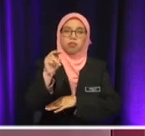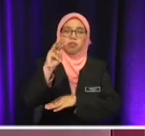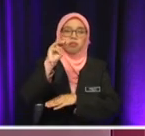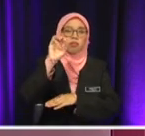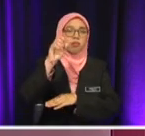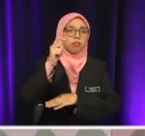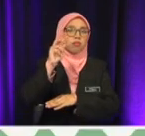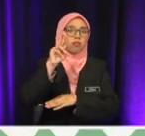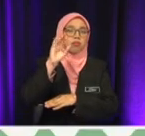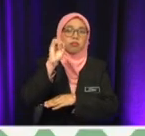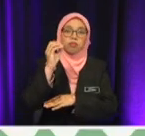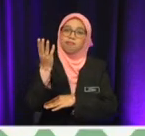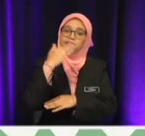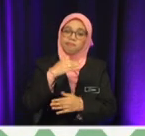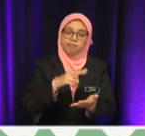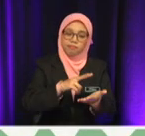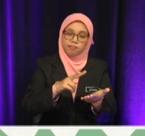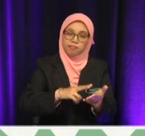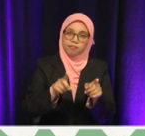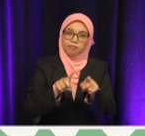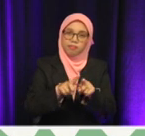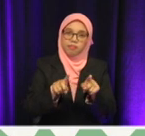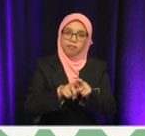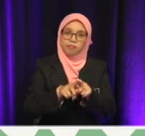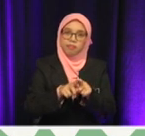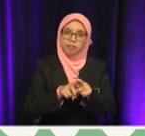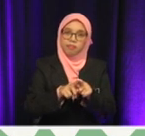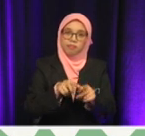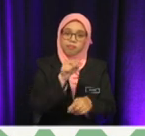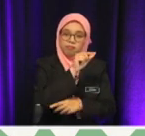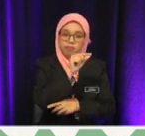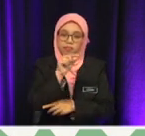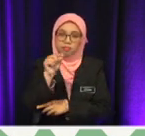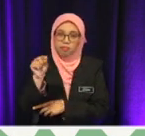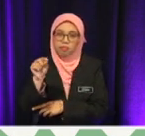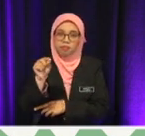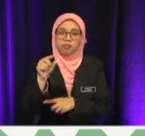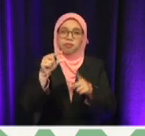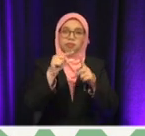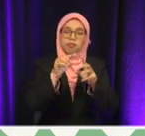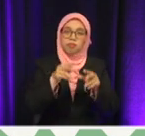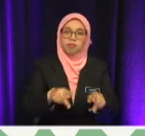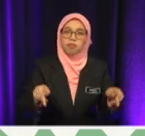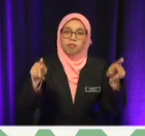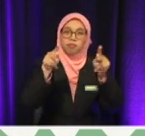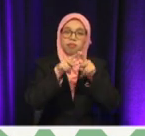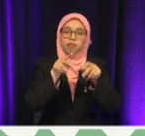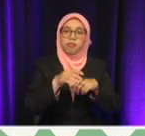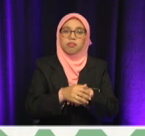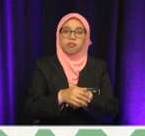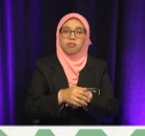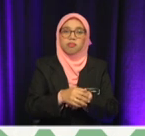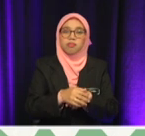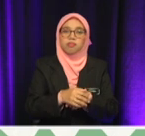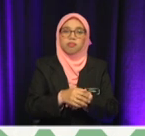2022. Okey, jom kita baca bersama-sama. Sambil itu kita terus gariskan perkataan-perkataan yang penting. 93% kes babitkan